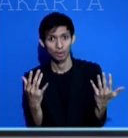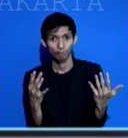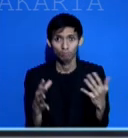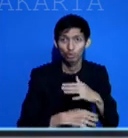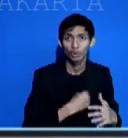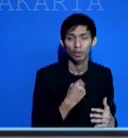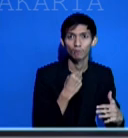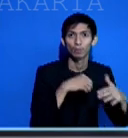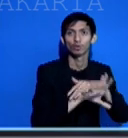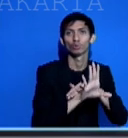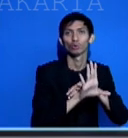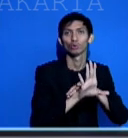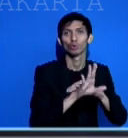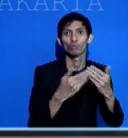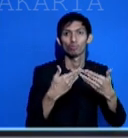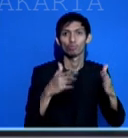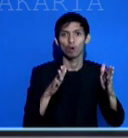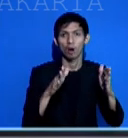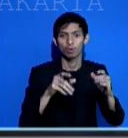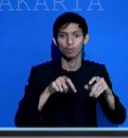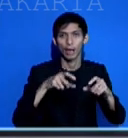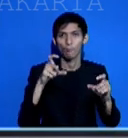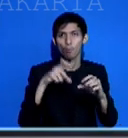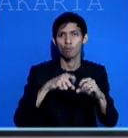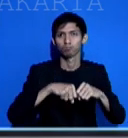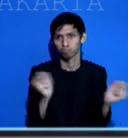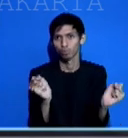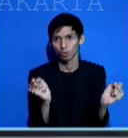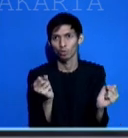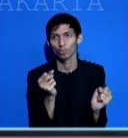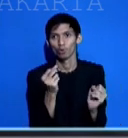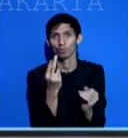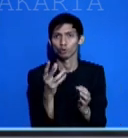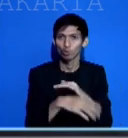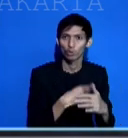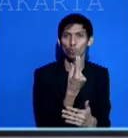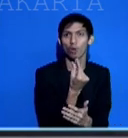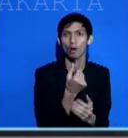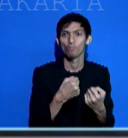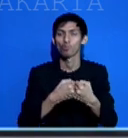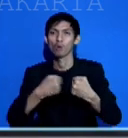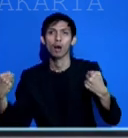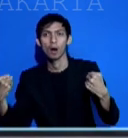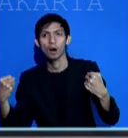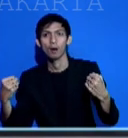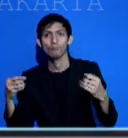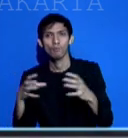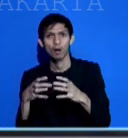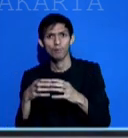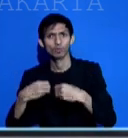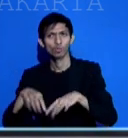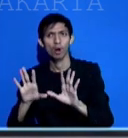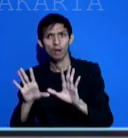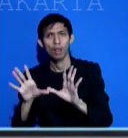merusak gembok pintu. Akibat kejadian tersebut, uang puluhan juta yang berada di dalam brankas serta barang dagangan yang ada di dalam minimarket